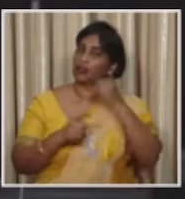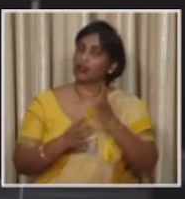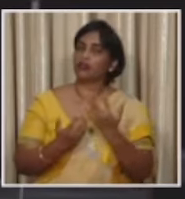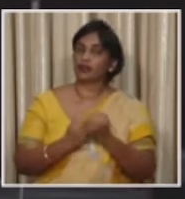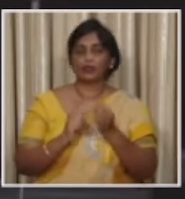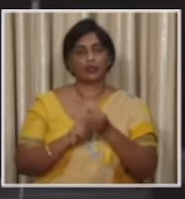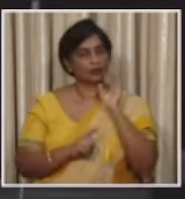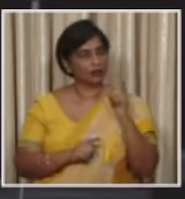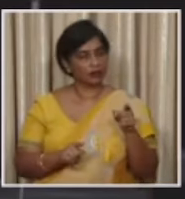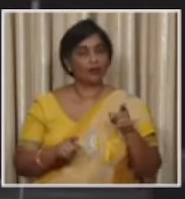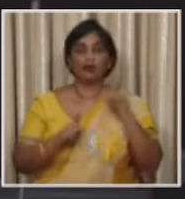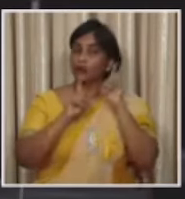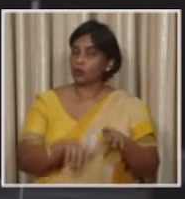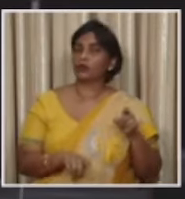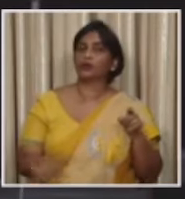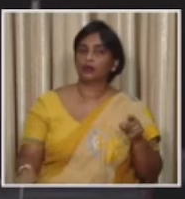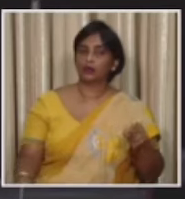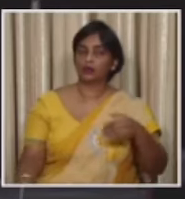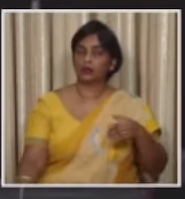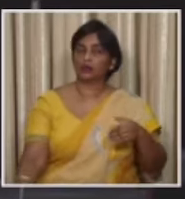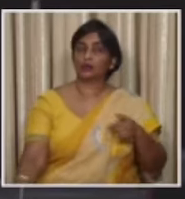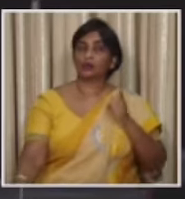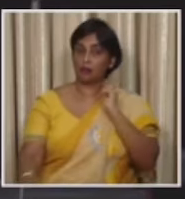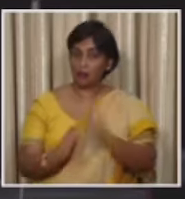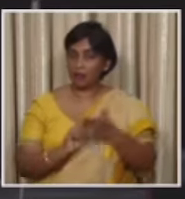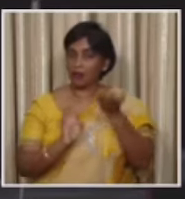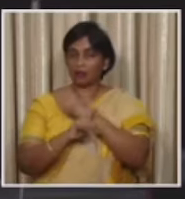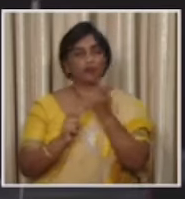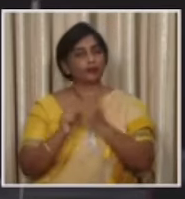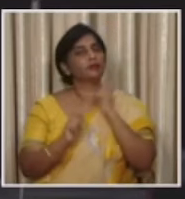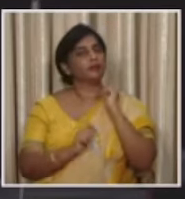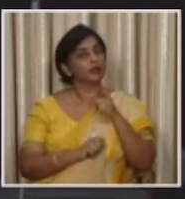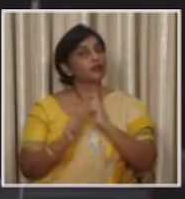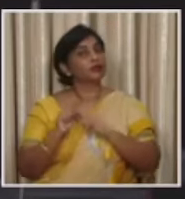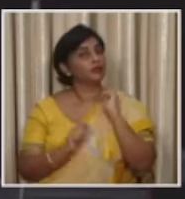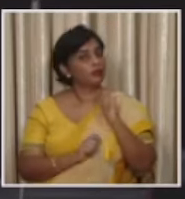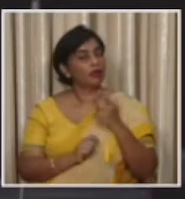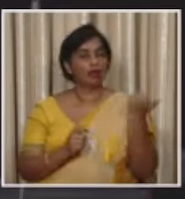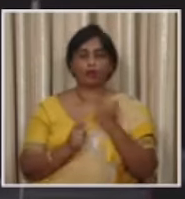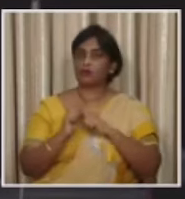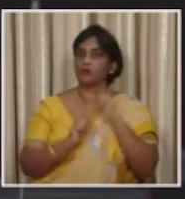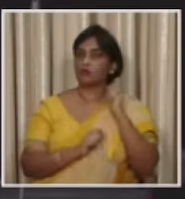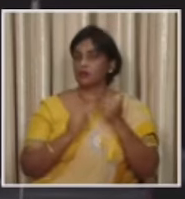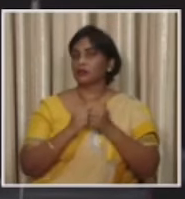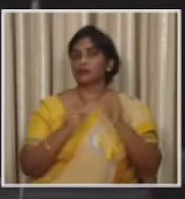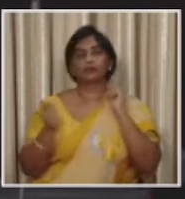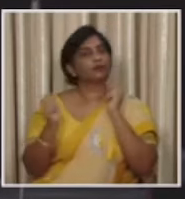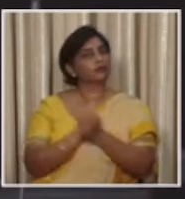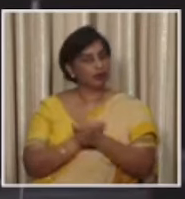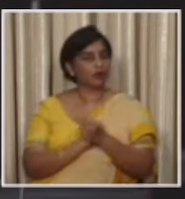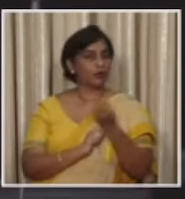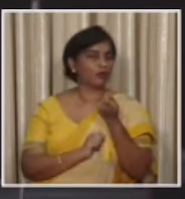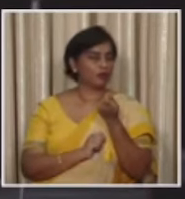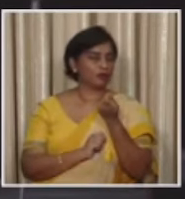ලැබුණා ජනාධිපතිතුමාට. ඒ අනුව මෙතෙක් අපි ගෙවන්නේ පරණ තිබ්බ ගෙවීම්, ඒ ගෙවීම් අලුත් ගෙවීම් බවට පරිවර්තනය කළා. ඒකෙන්